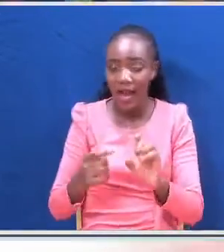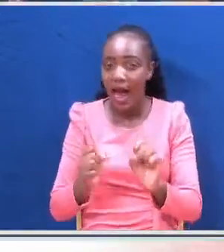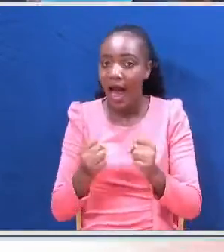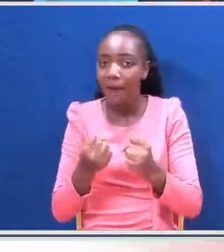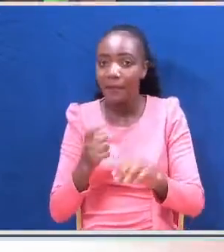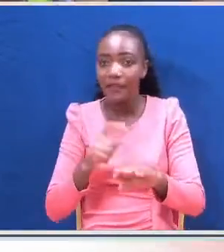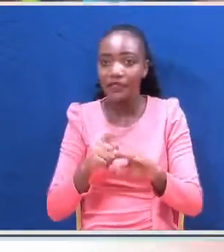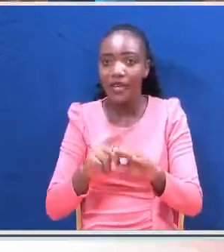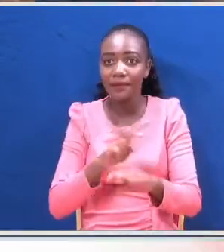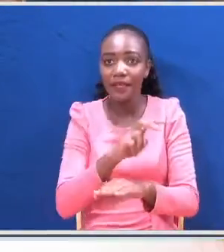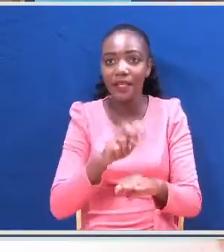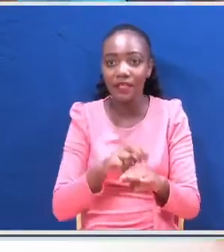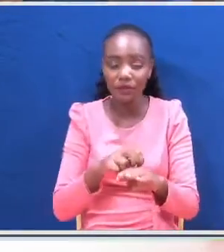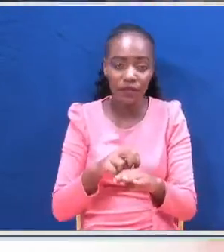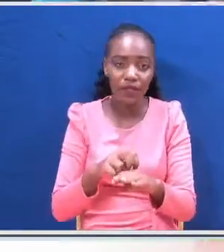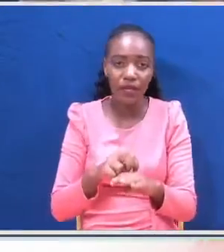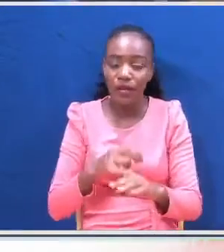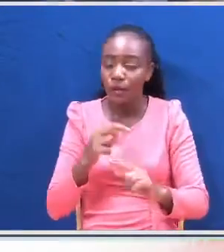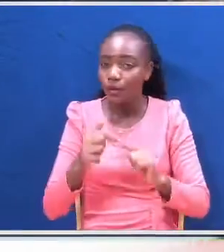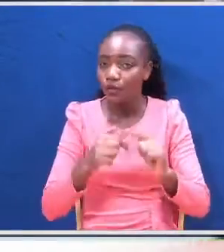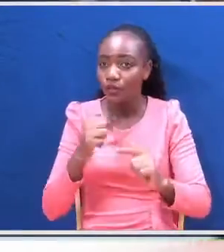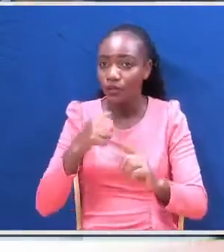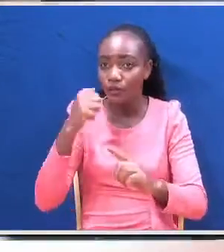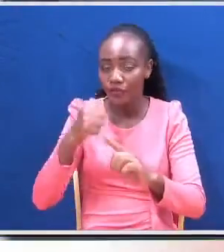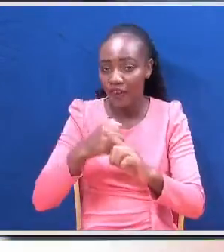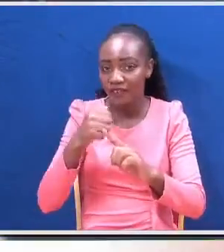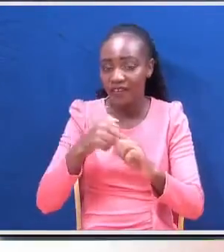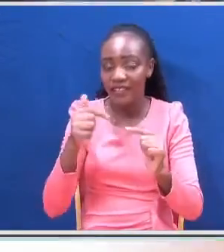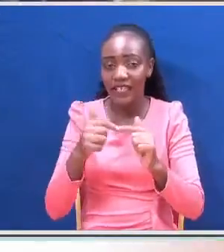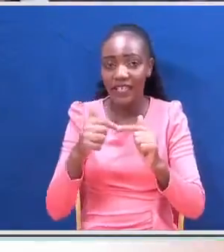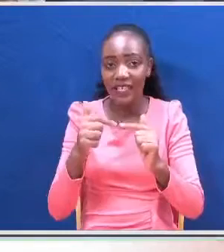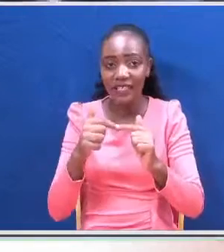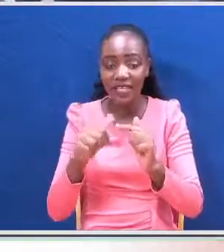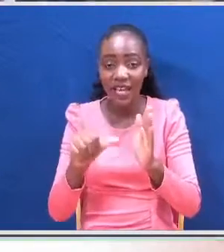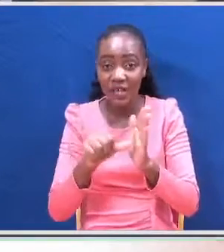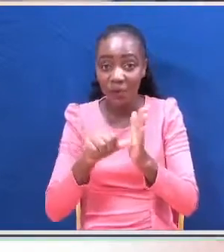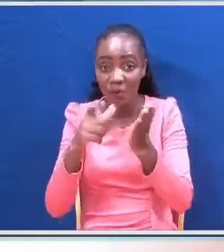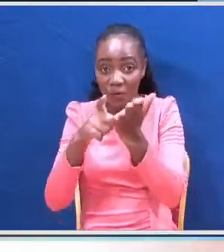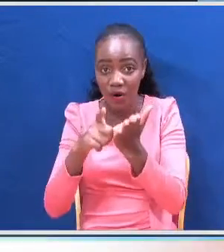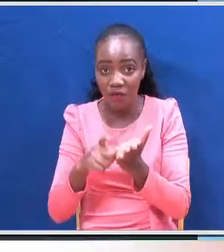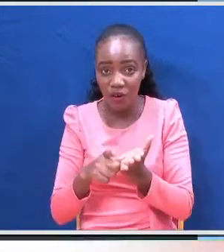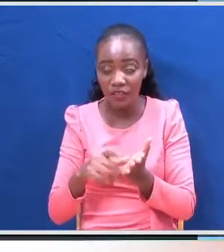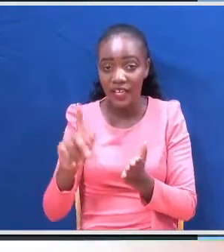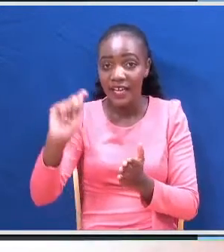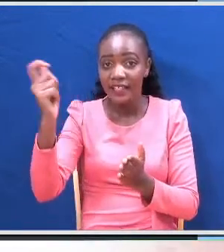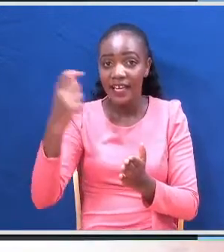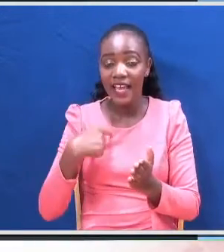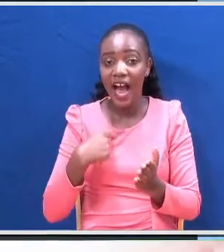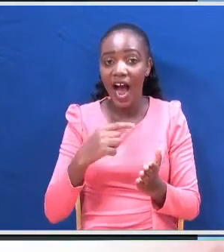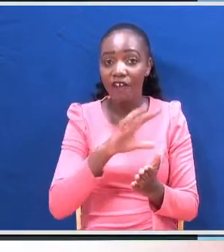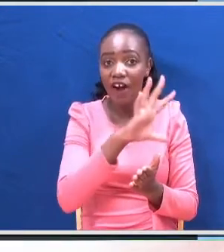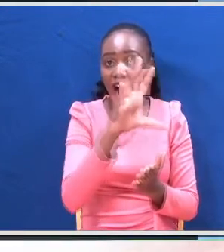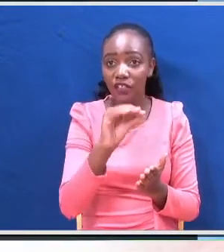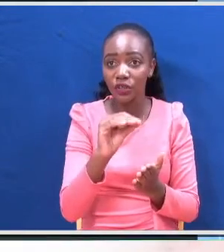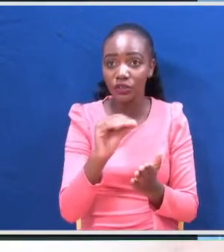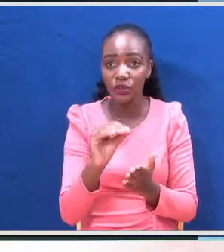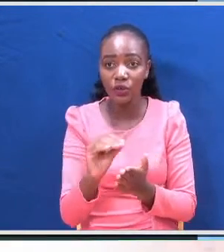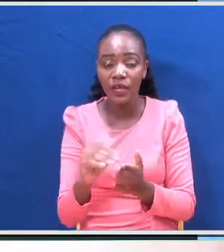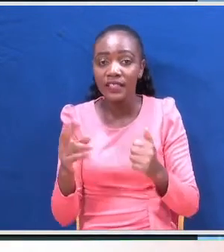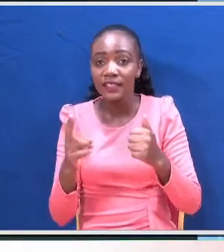huku taifa likikabiliana na ongezeko la mikopo. Tayari Kenya ina jumla ya mkopo ya shilingi